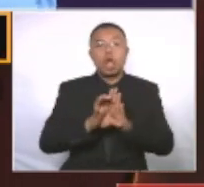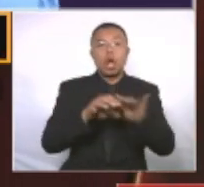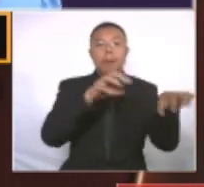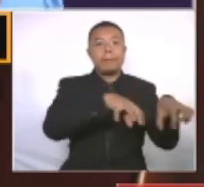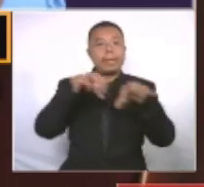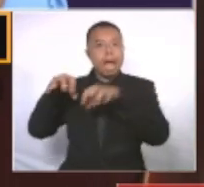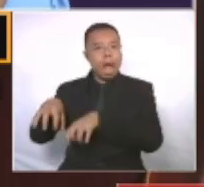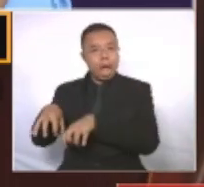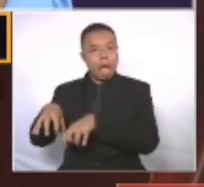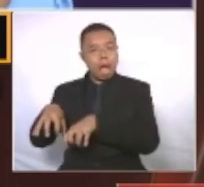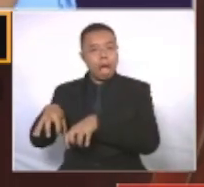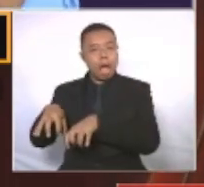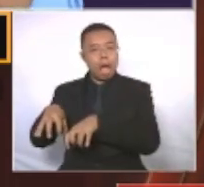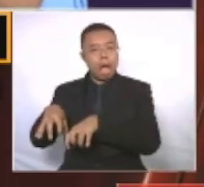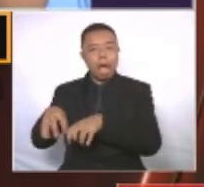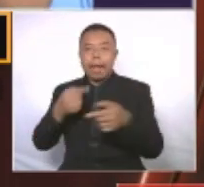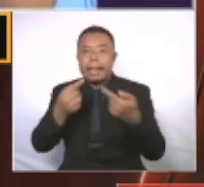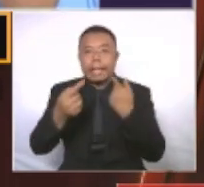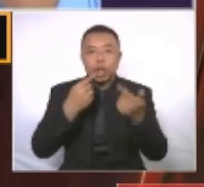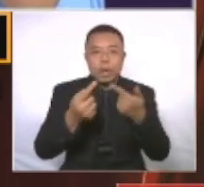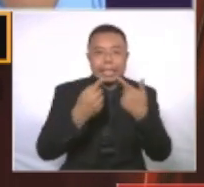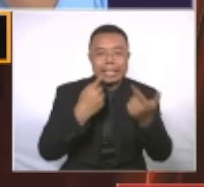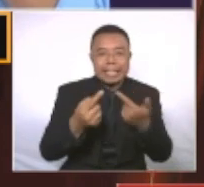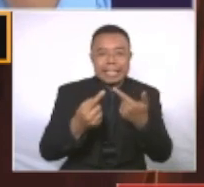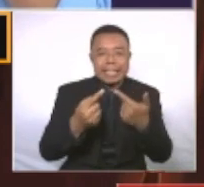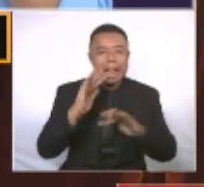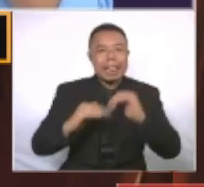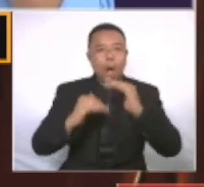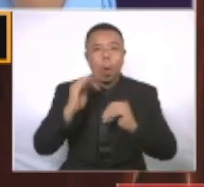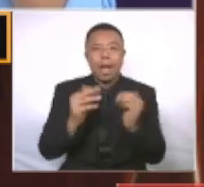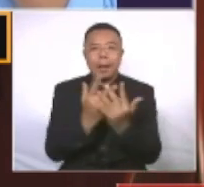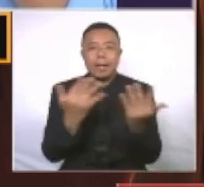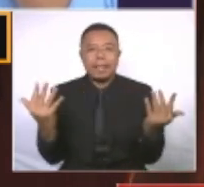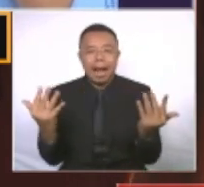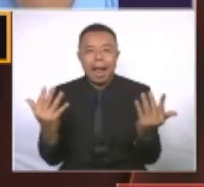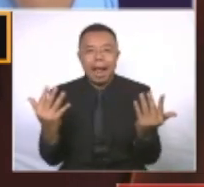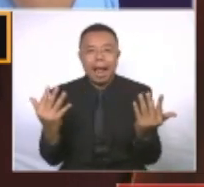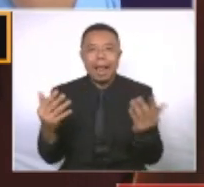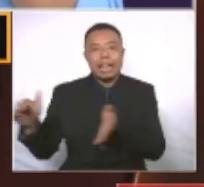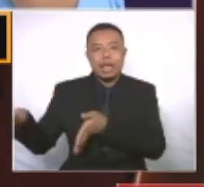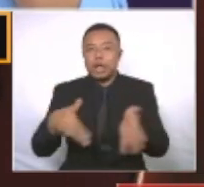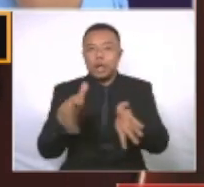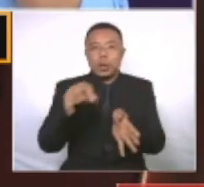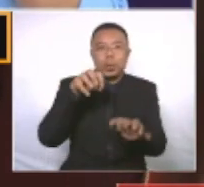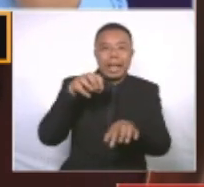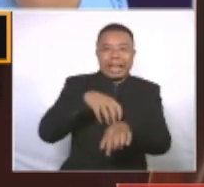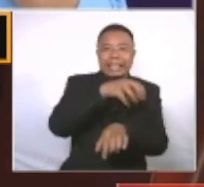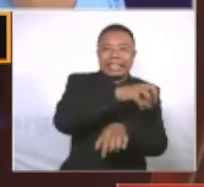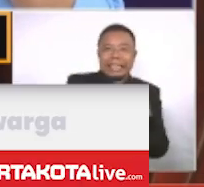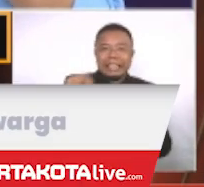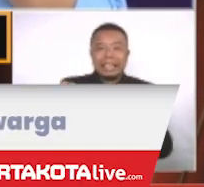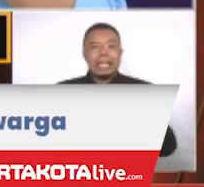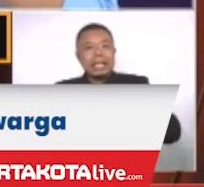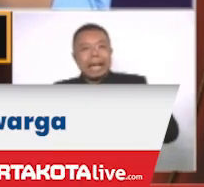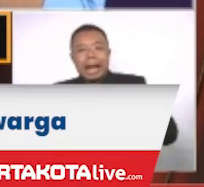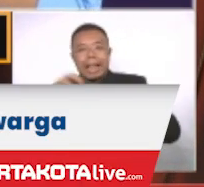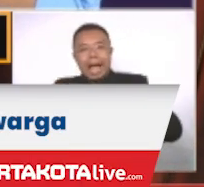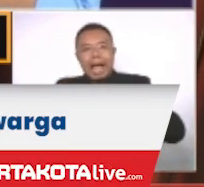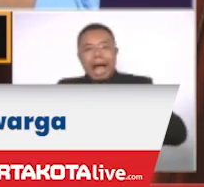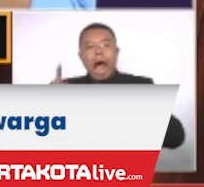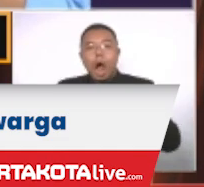Relokasi, nego dengan warga-warga bantaran sungai, bantaran rel kereta api,